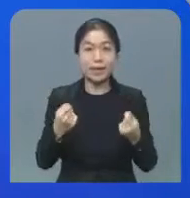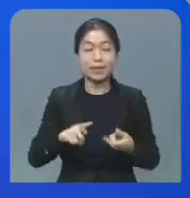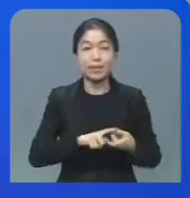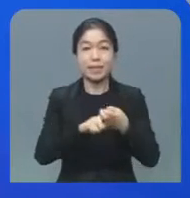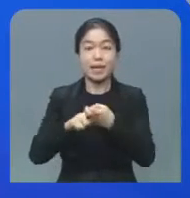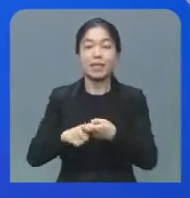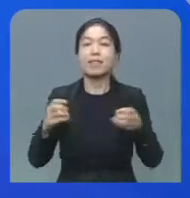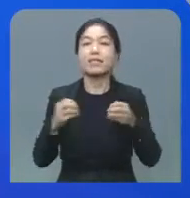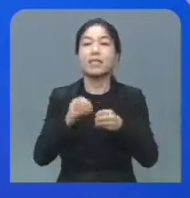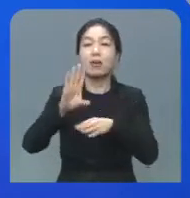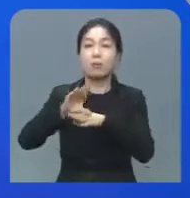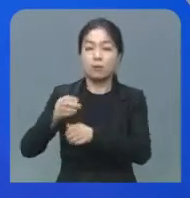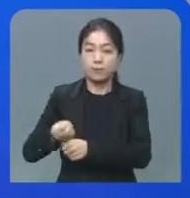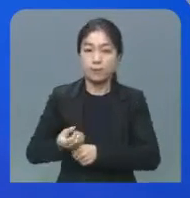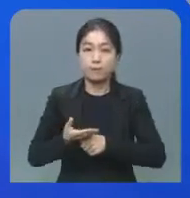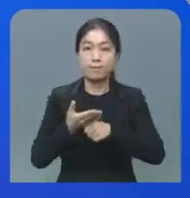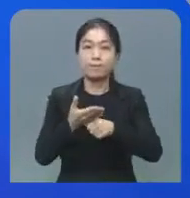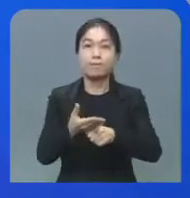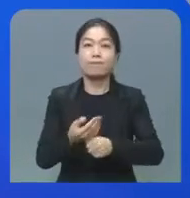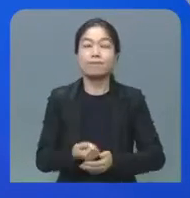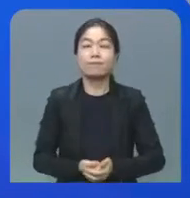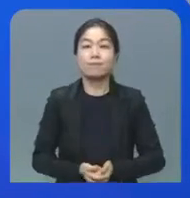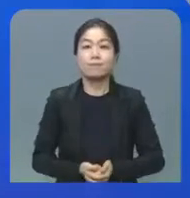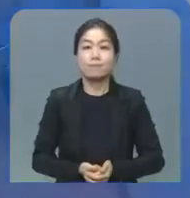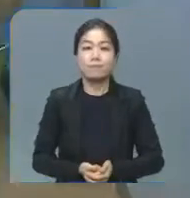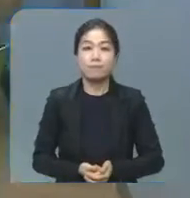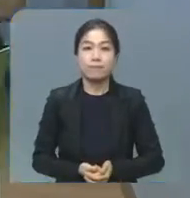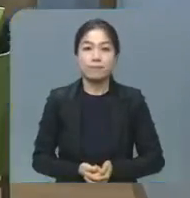창원 방송 전국 천연수 기자입니다